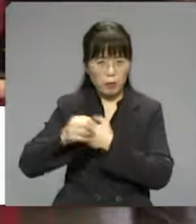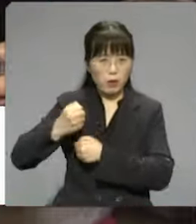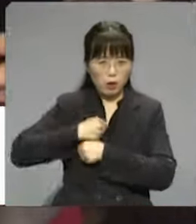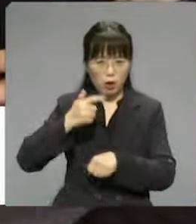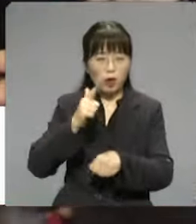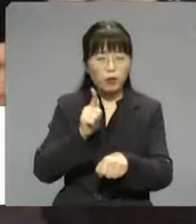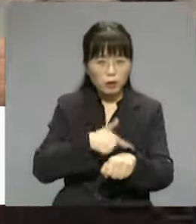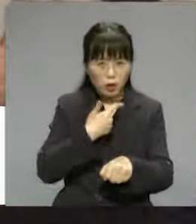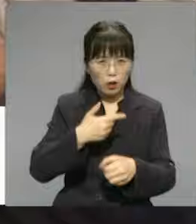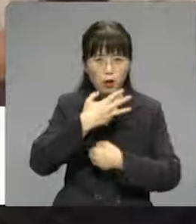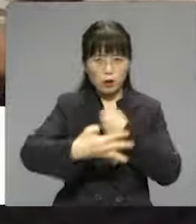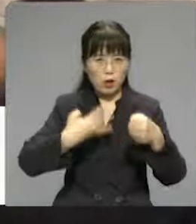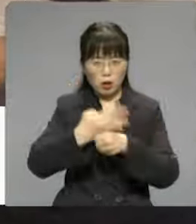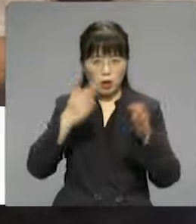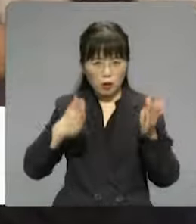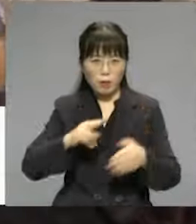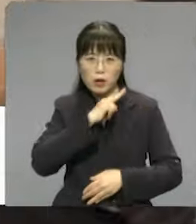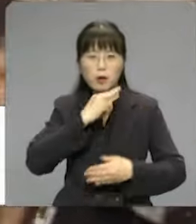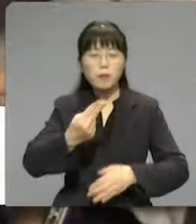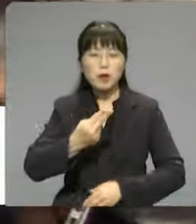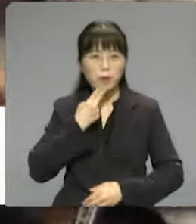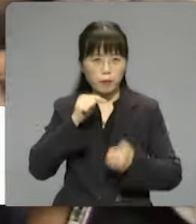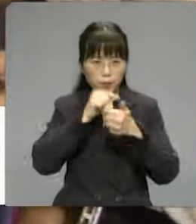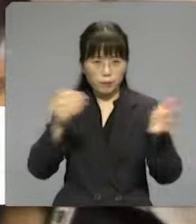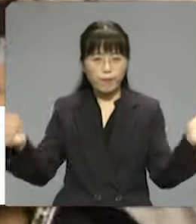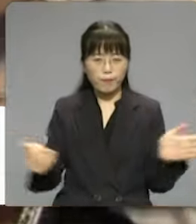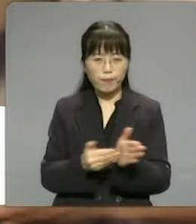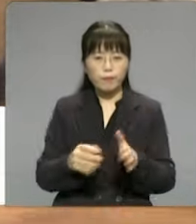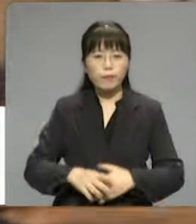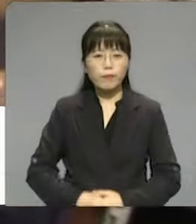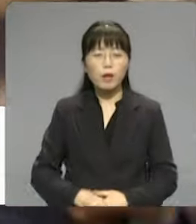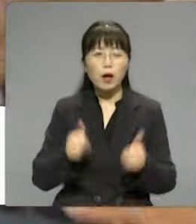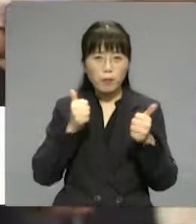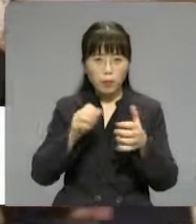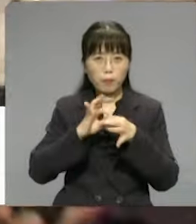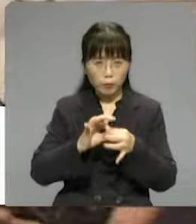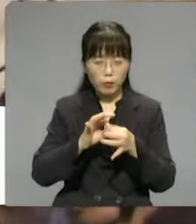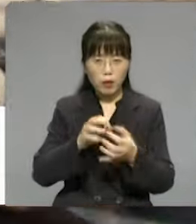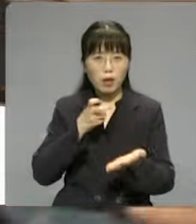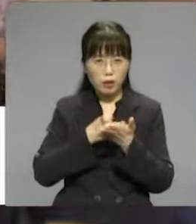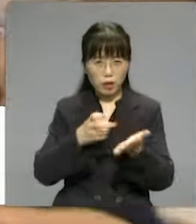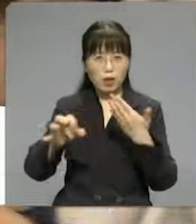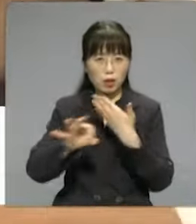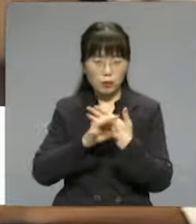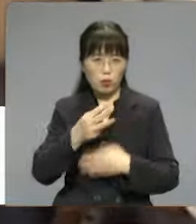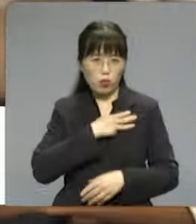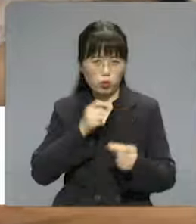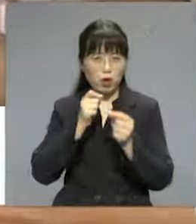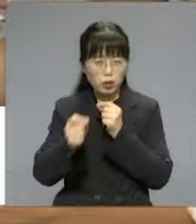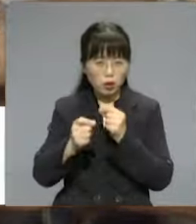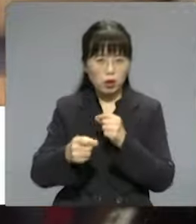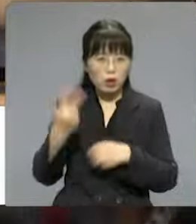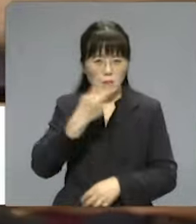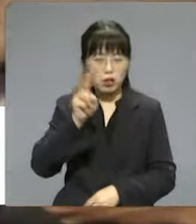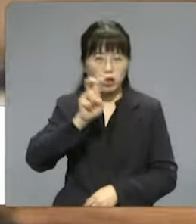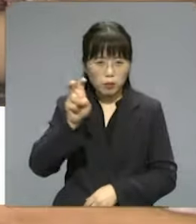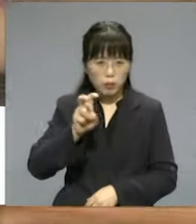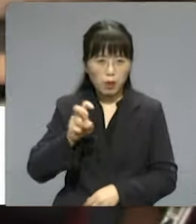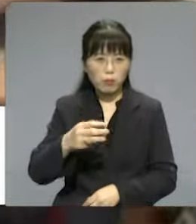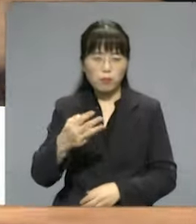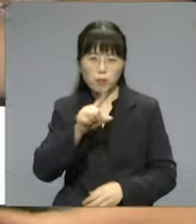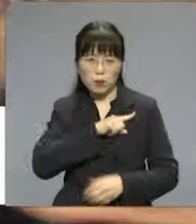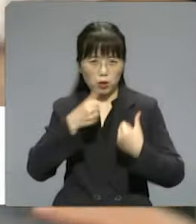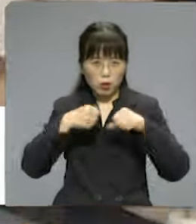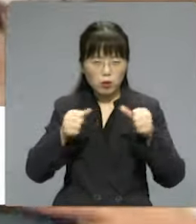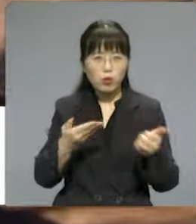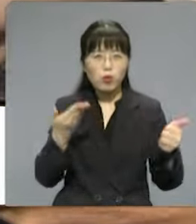4년 만에 검찰에서 무혐의 처분을 받았습니다. 법조계에 따르면 인천지검 부천지청은 2020년 명예훼손